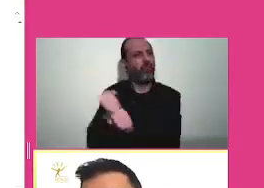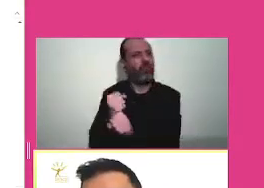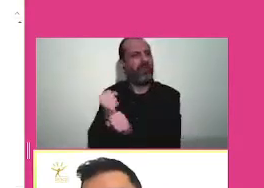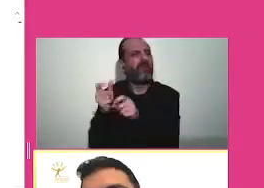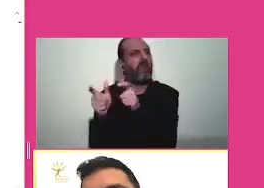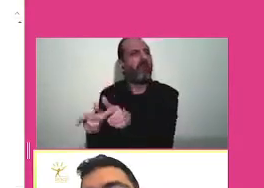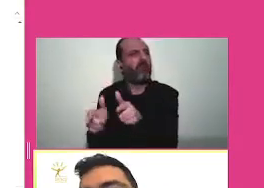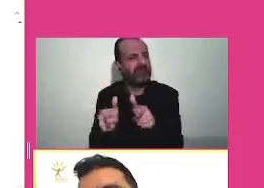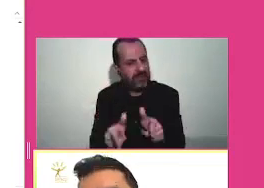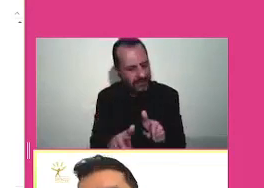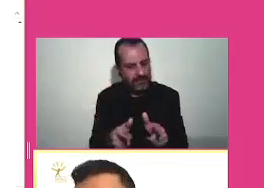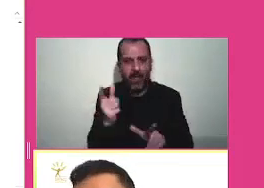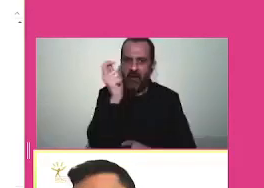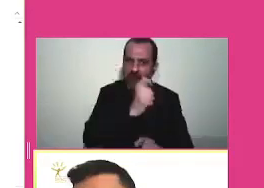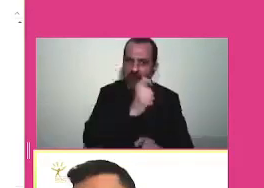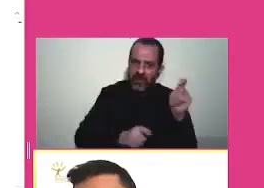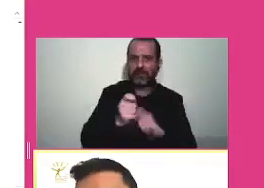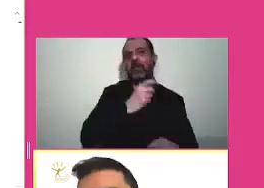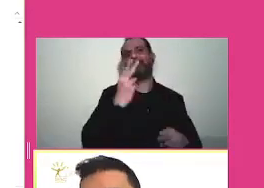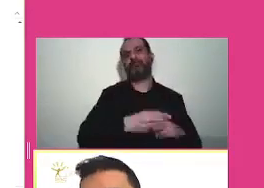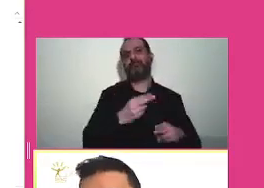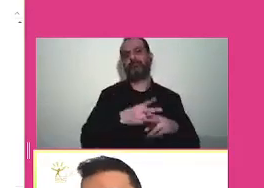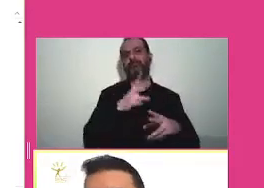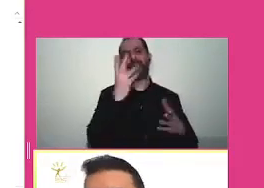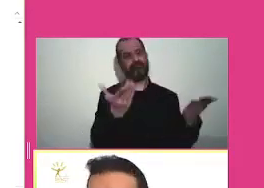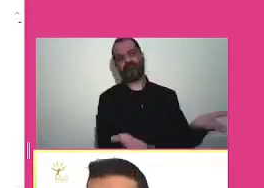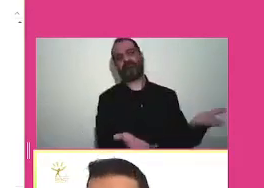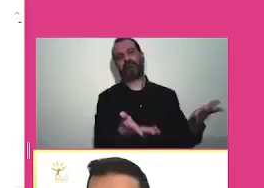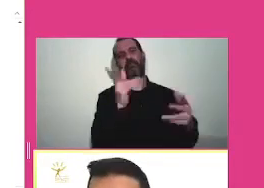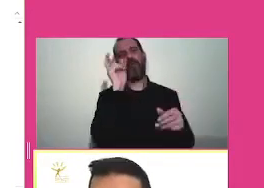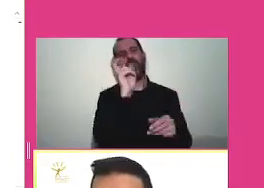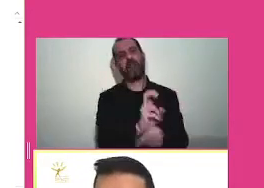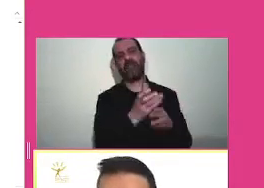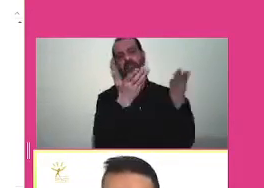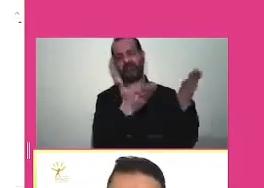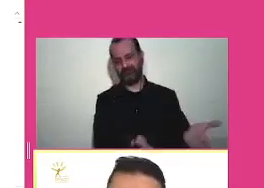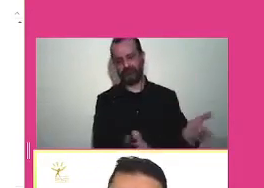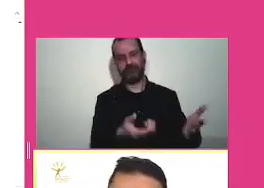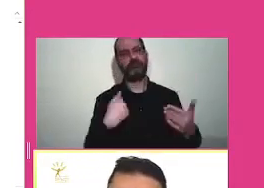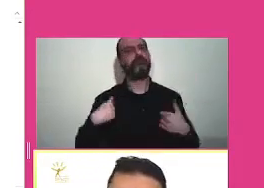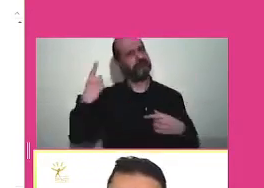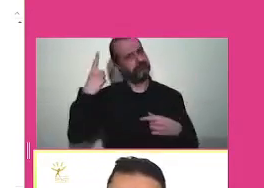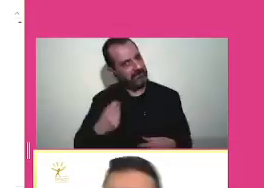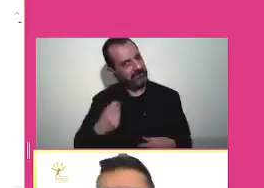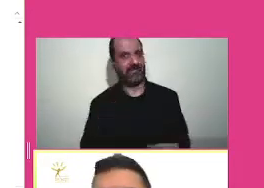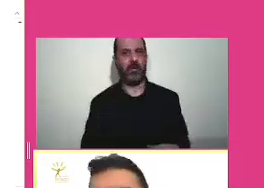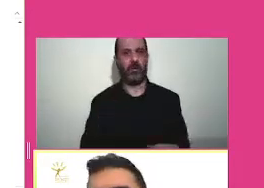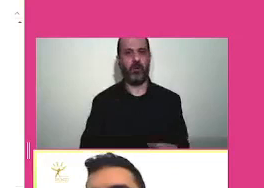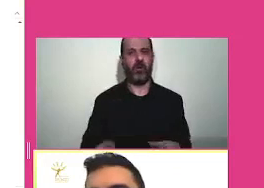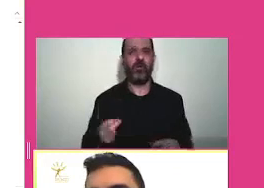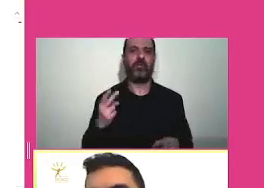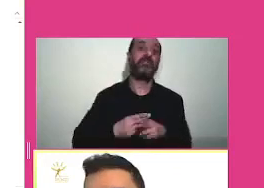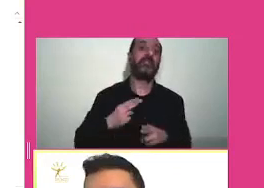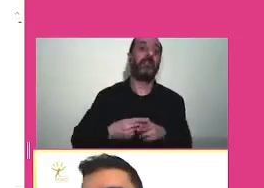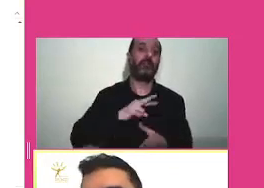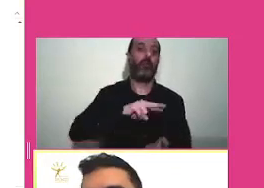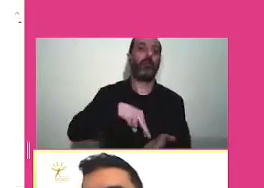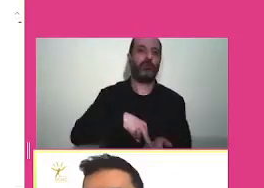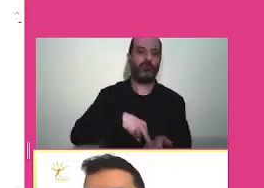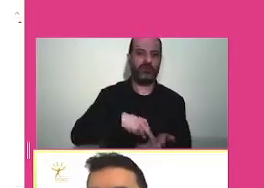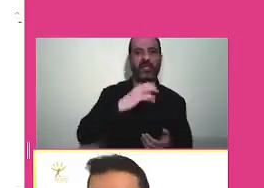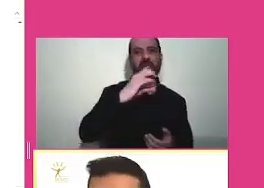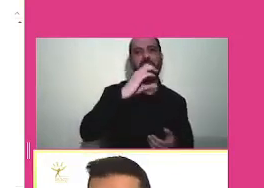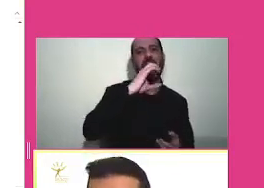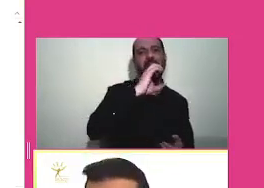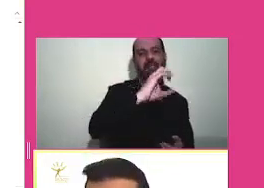κάτι σημαντικό, το οποίο θέλω να πιστεύω ότι θα μείνει και μετέπειτα. Αλλά επειδή ξέρω και το και το σημαντικό ρόλο της τσαλεντούς στην άδειξη του